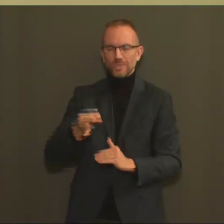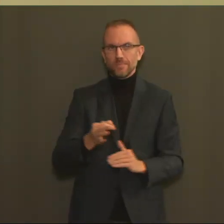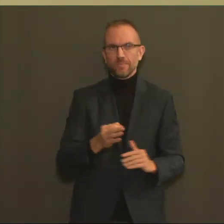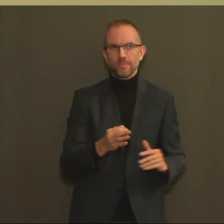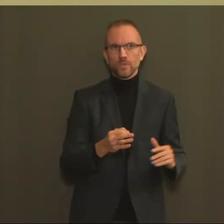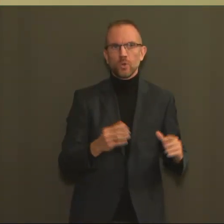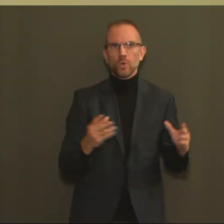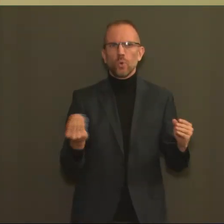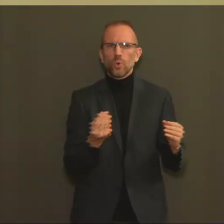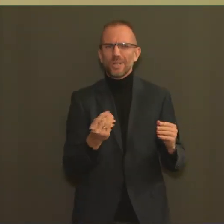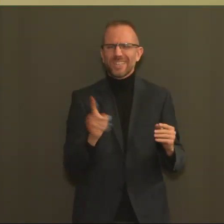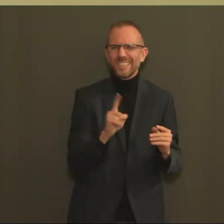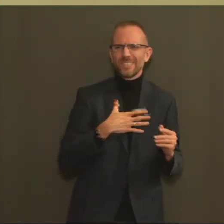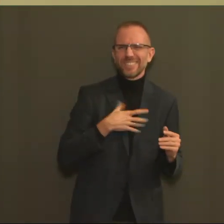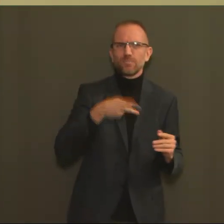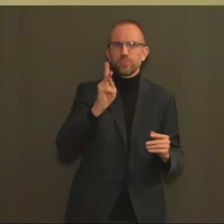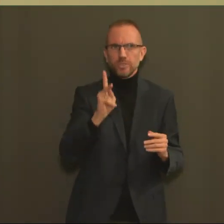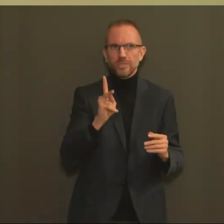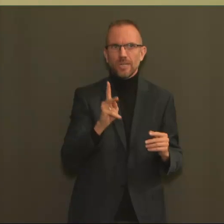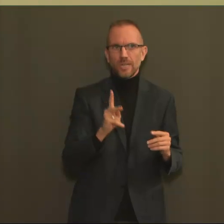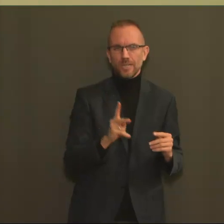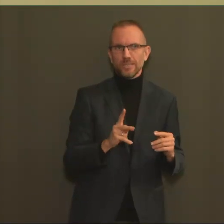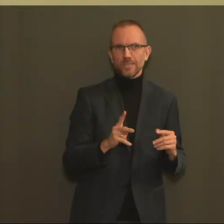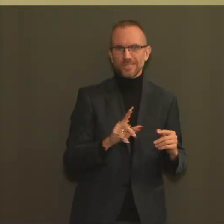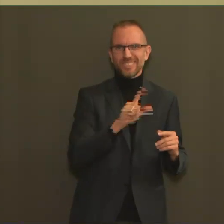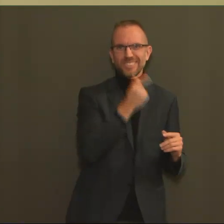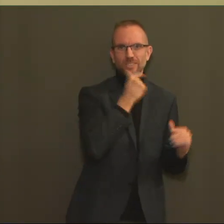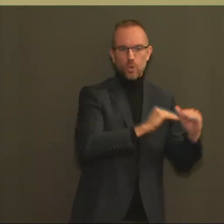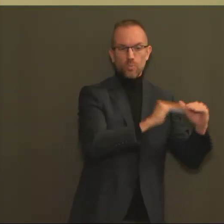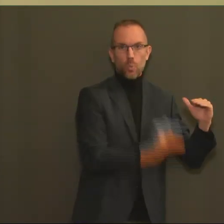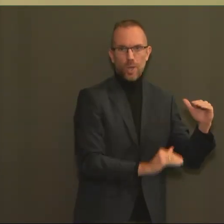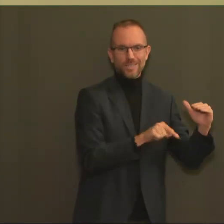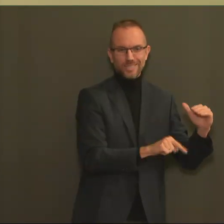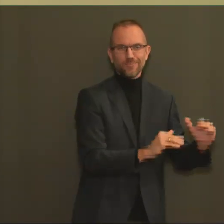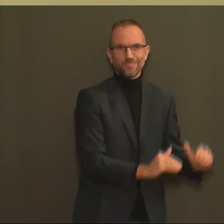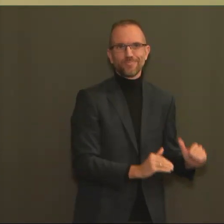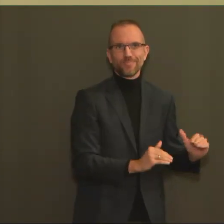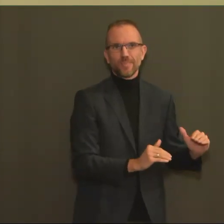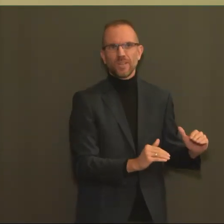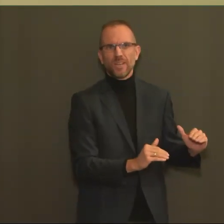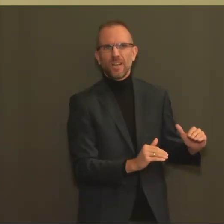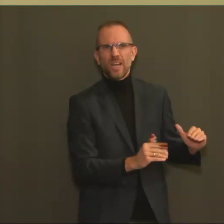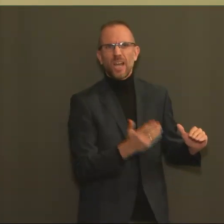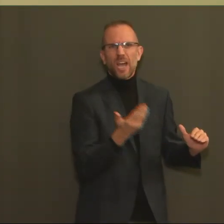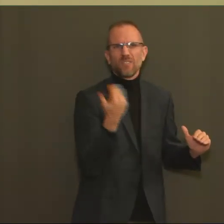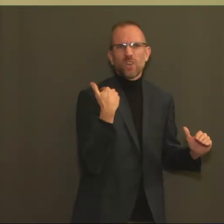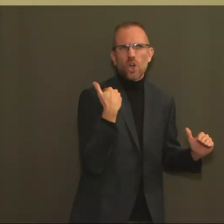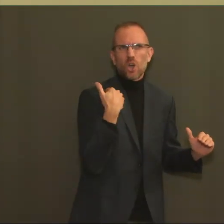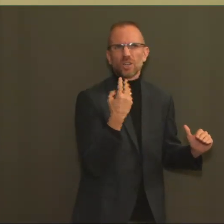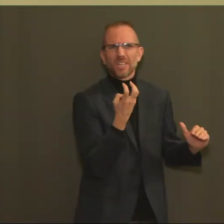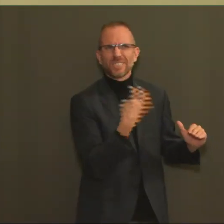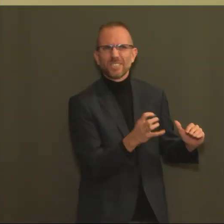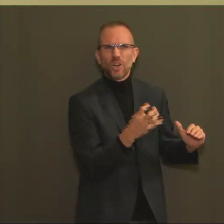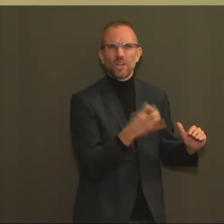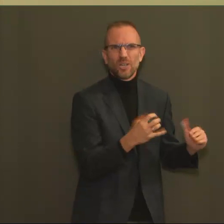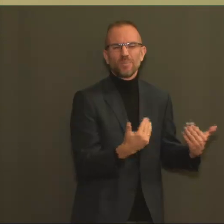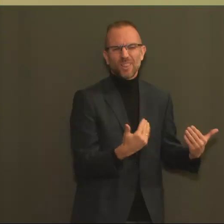de mighty zal een epc de quetzal ikea kast thanks selecteer besef ik schil door genoeg macho door de goden